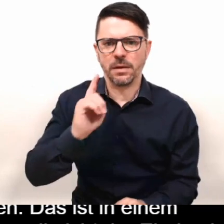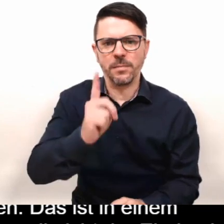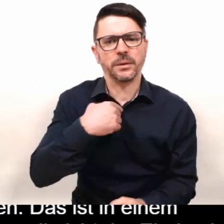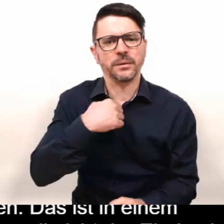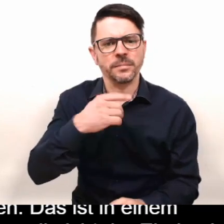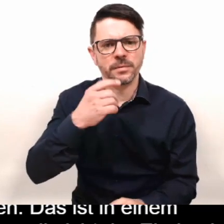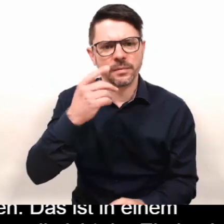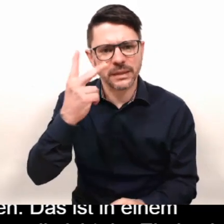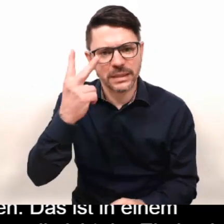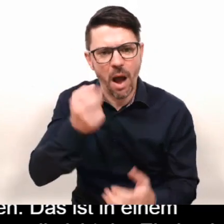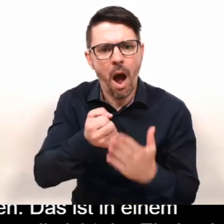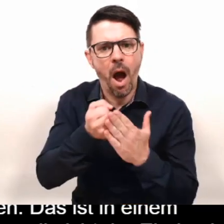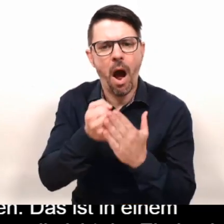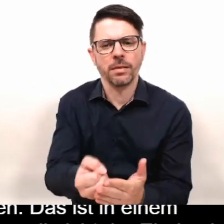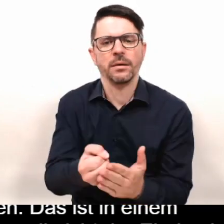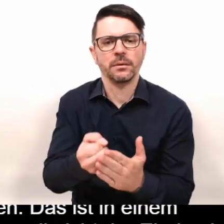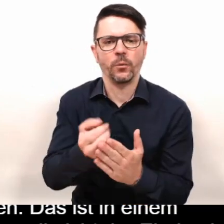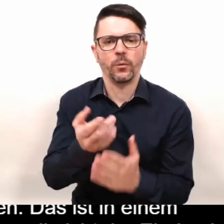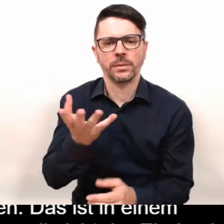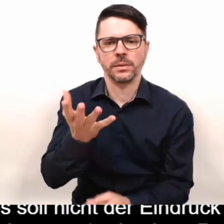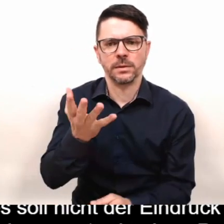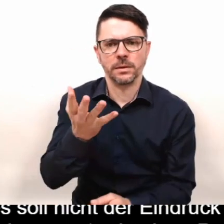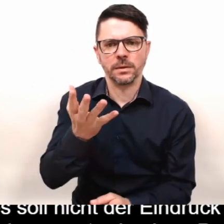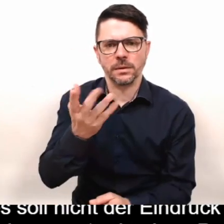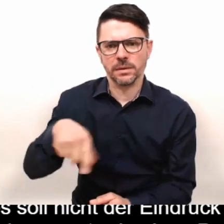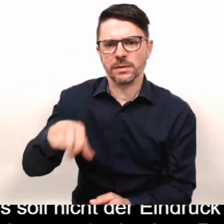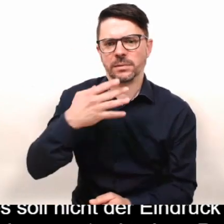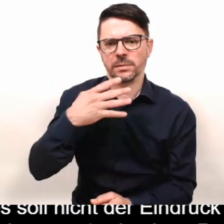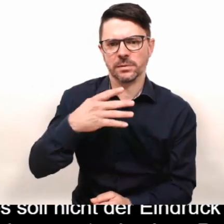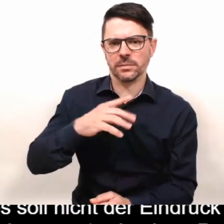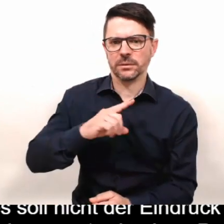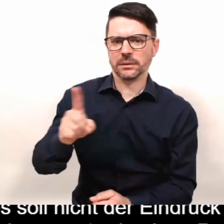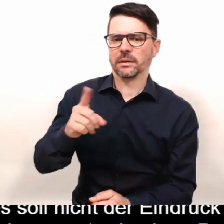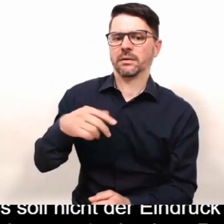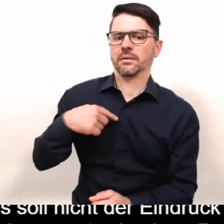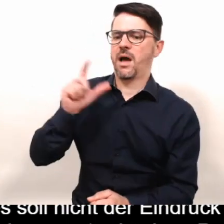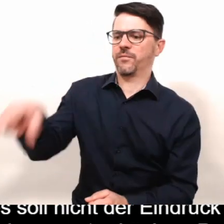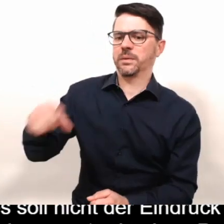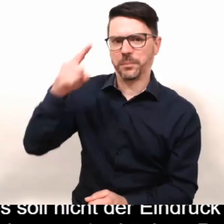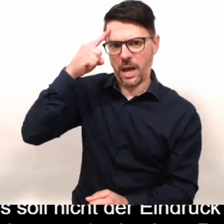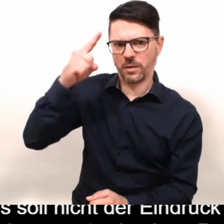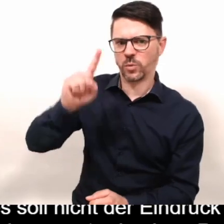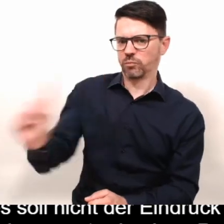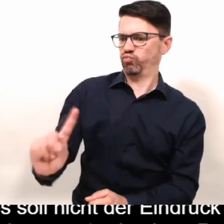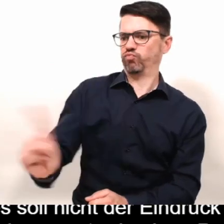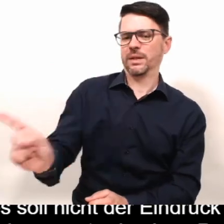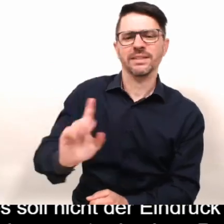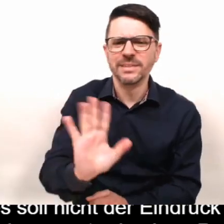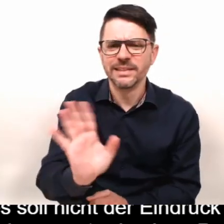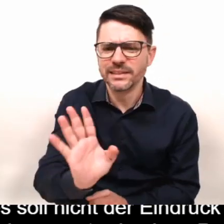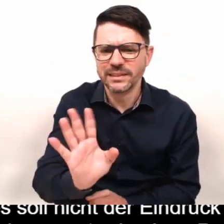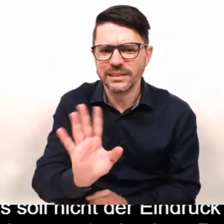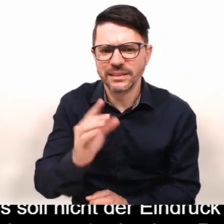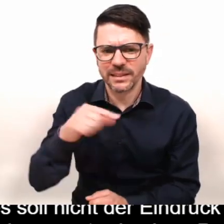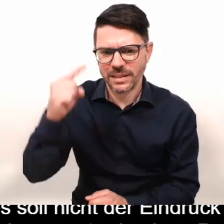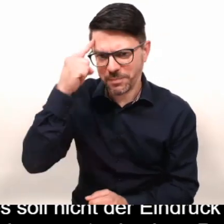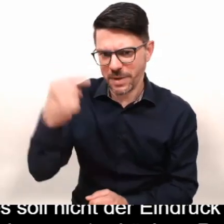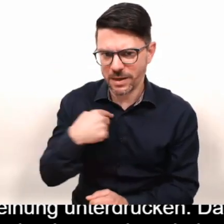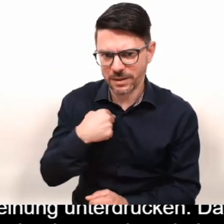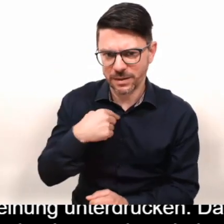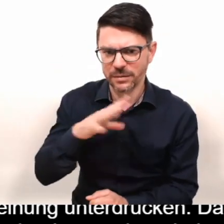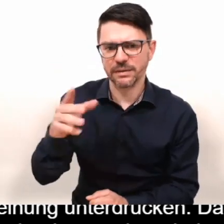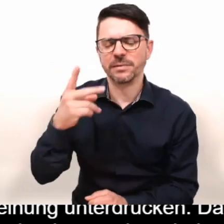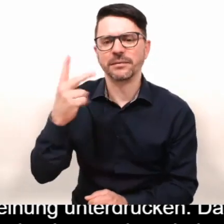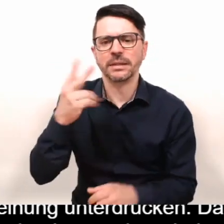auch nicht sein, dass dadurch andere gefährdet werden. Und in dieser Gemengelage sind die Kreisverwaltungsbehörden, jetzt hier die